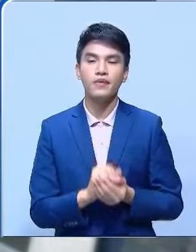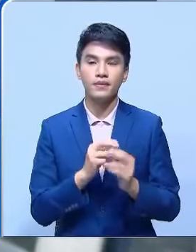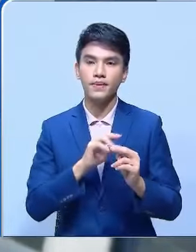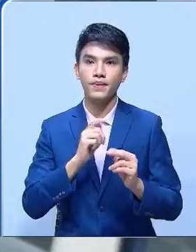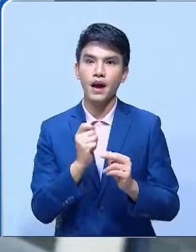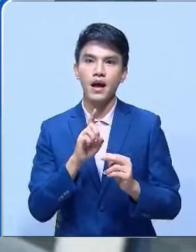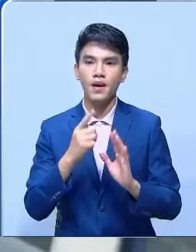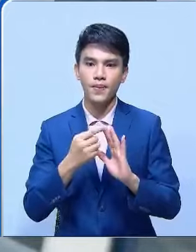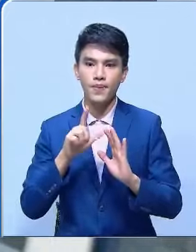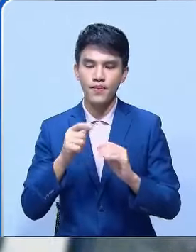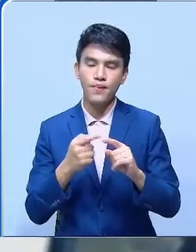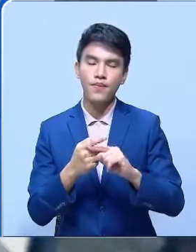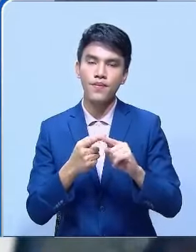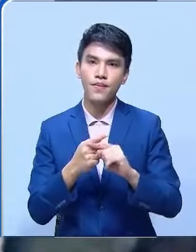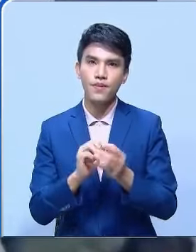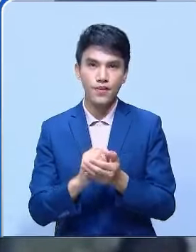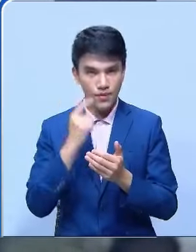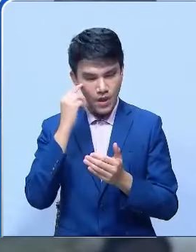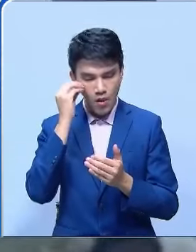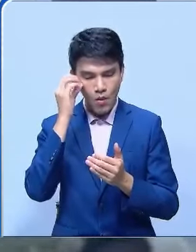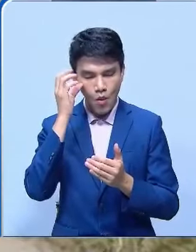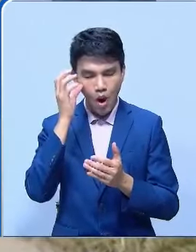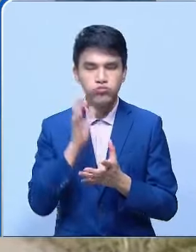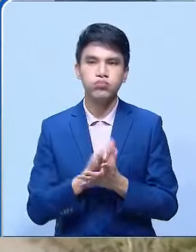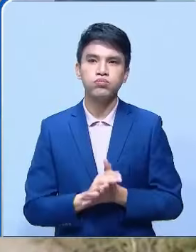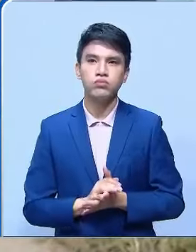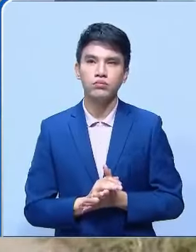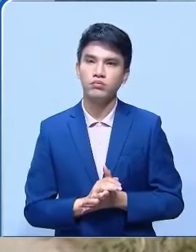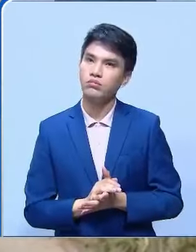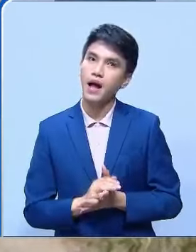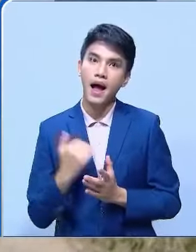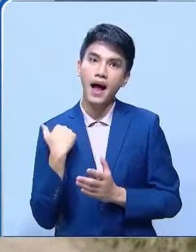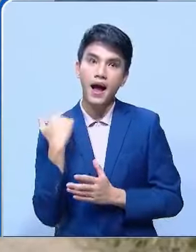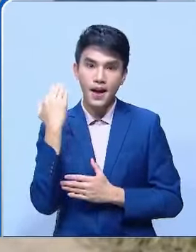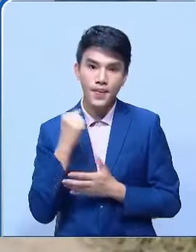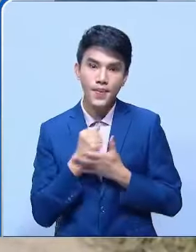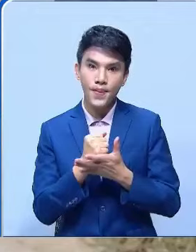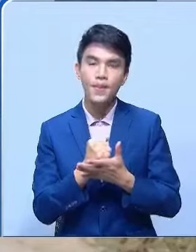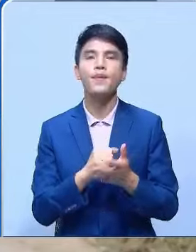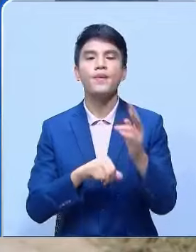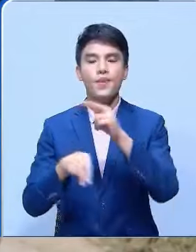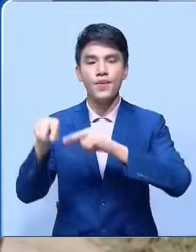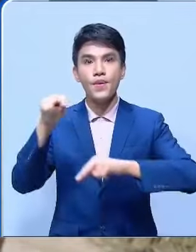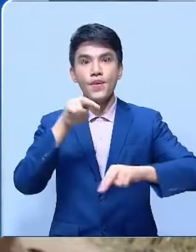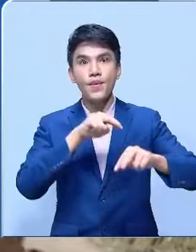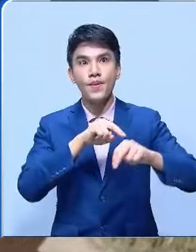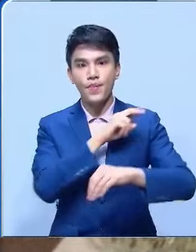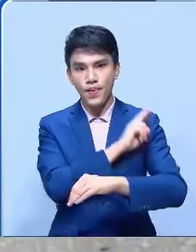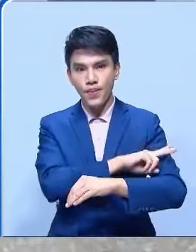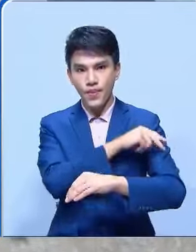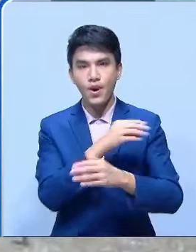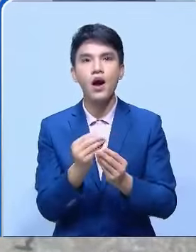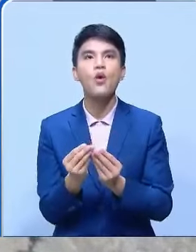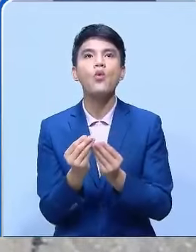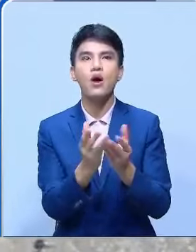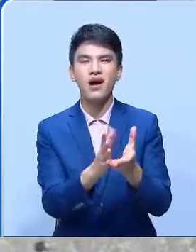านก็ได้รับบาดเจ็บตาขวาบวมเลยใบหน้าบวมแดงอาสากู้ภัยช่วยปฐมพยาบาลแล้วนำตัวส่งโรงพย